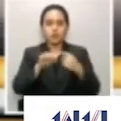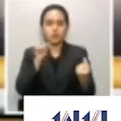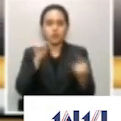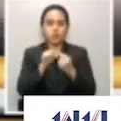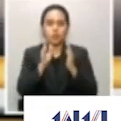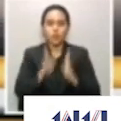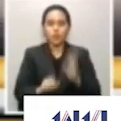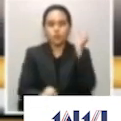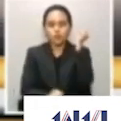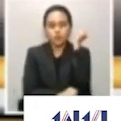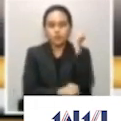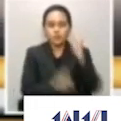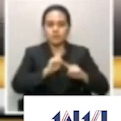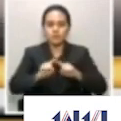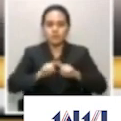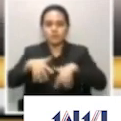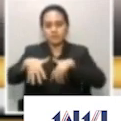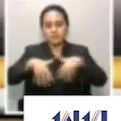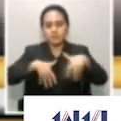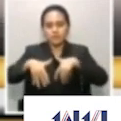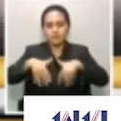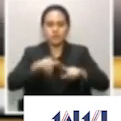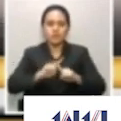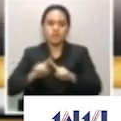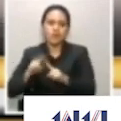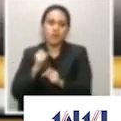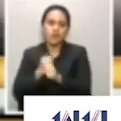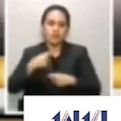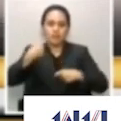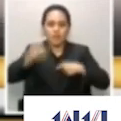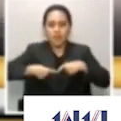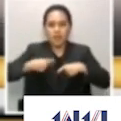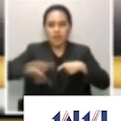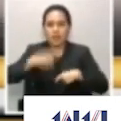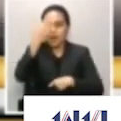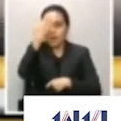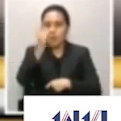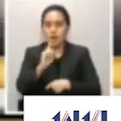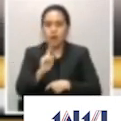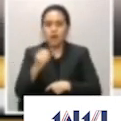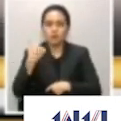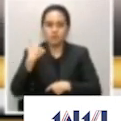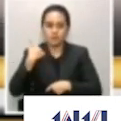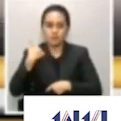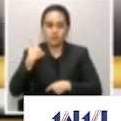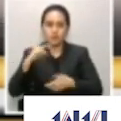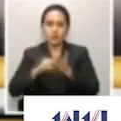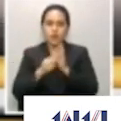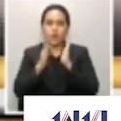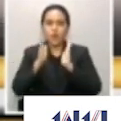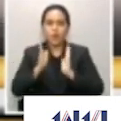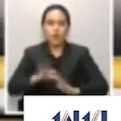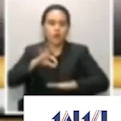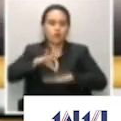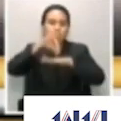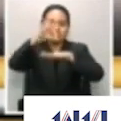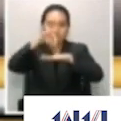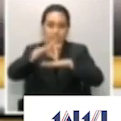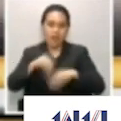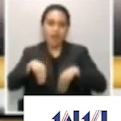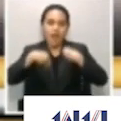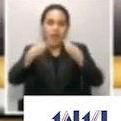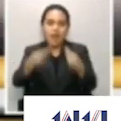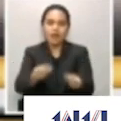ของคนในชาติก็ไม่กล้าทำเพราะทำงานตามใบสั่งของผู้แต่งตั้งทั้งหมดทั้งมวล